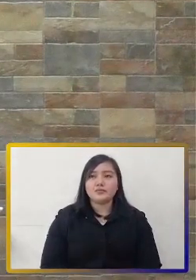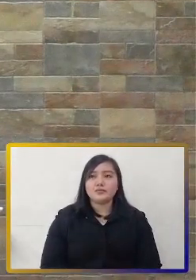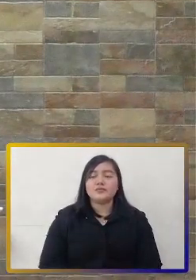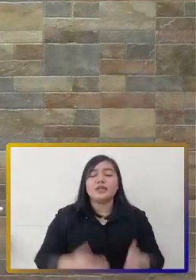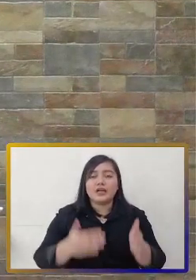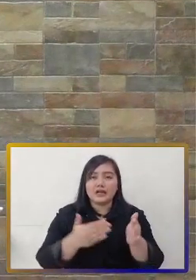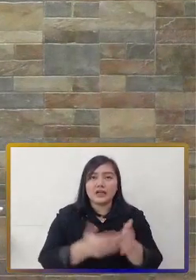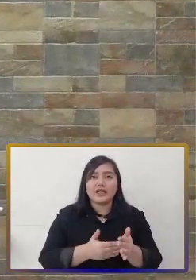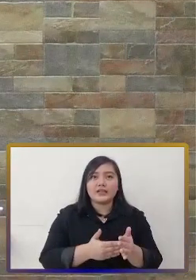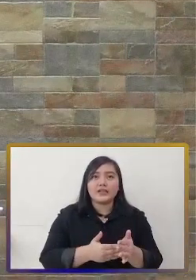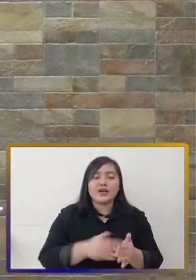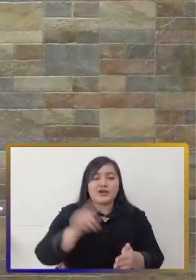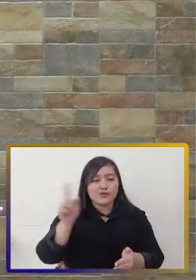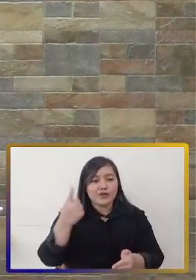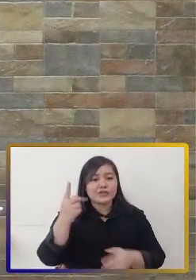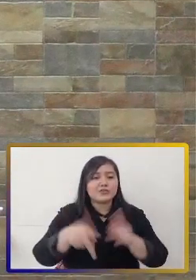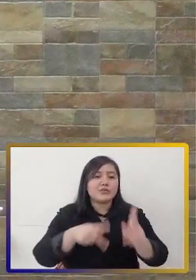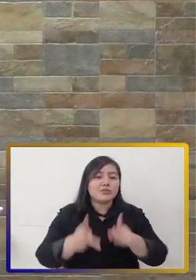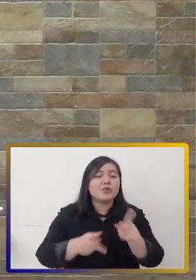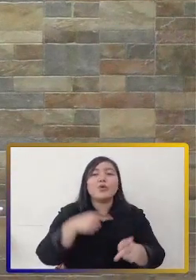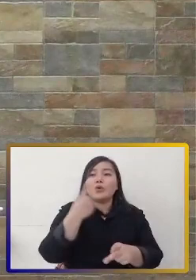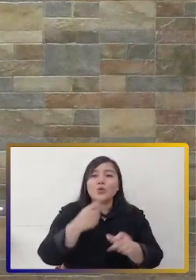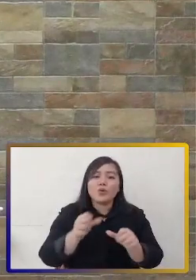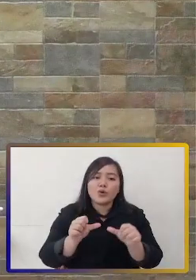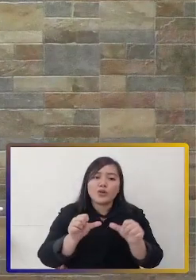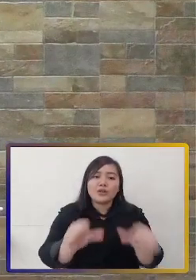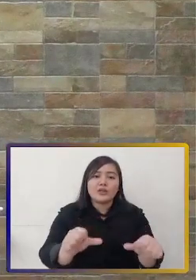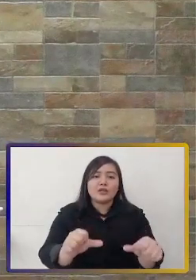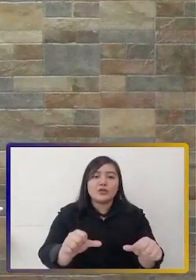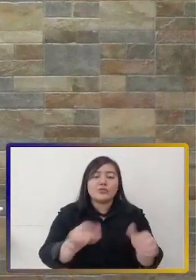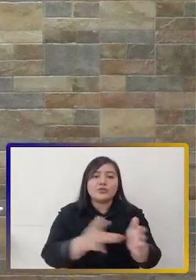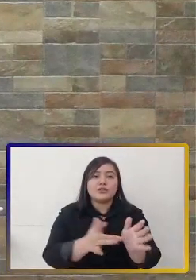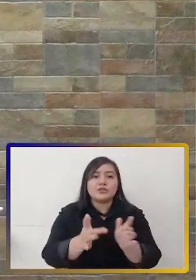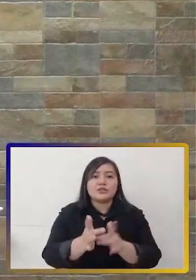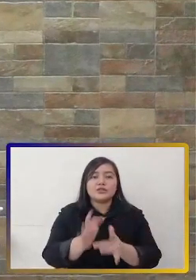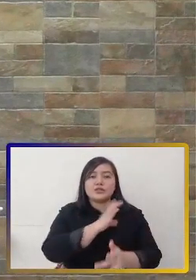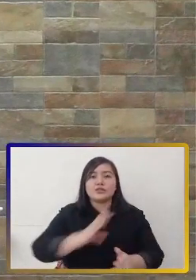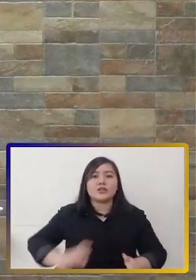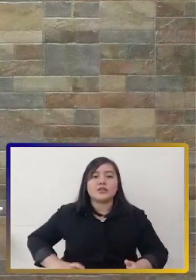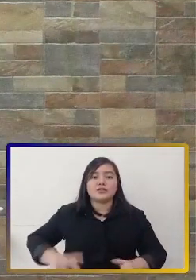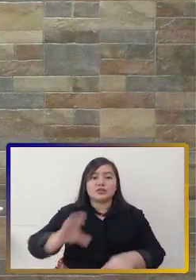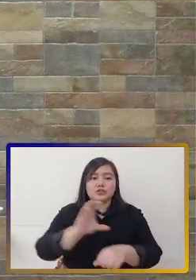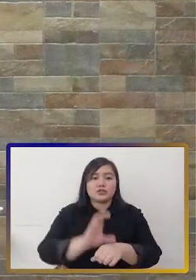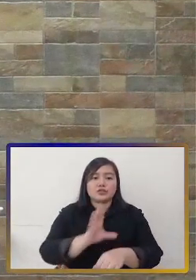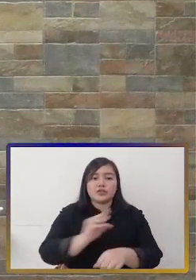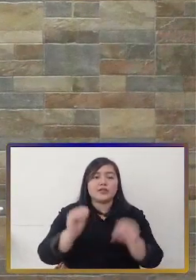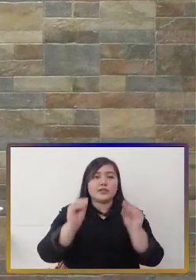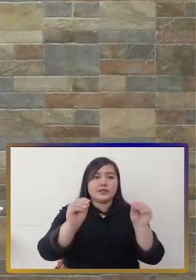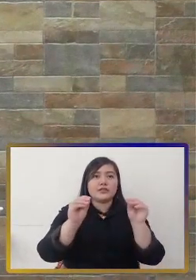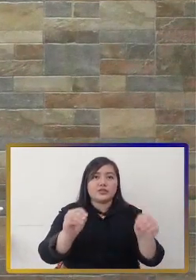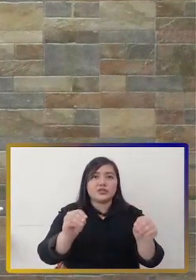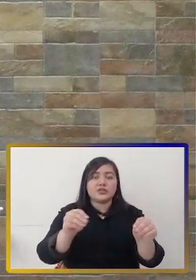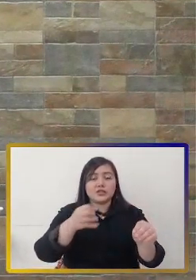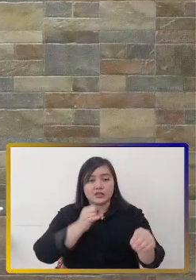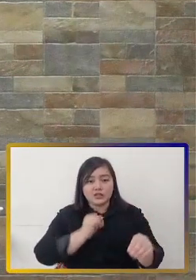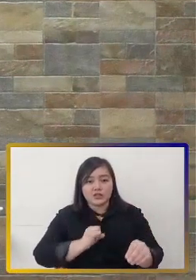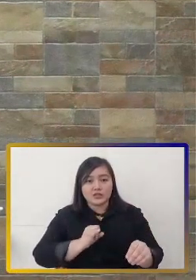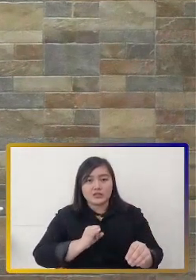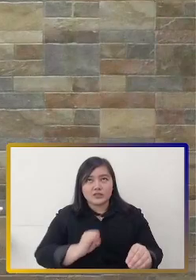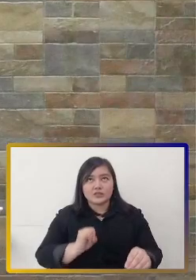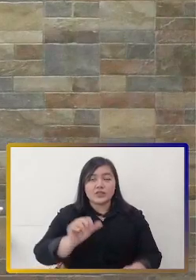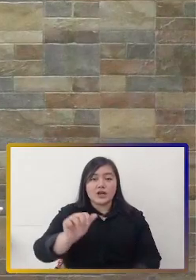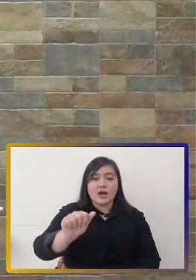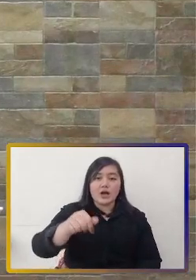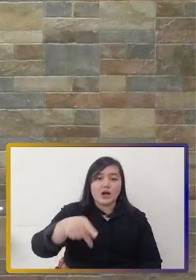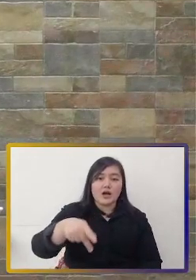means apostolos or meaning the sent one. Now, ang basic connotation of this word ay,